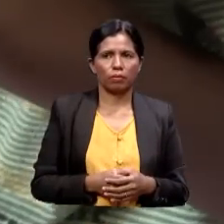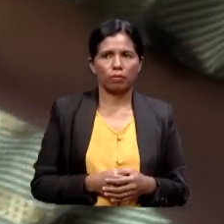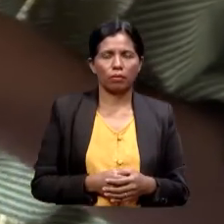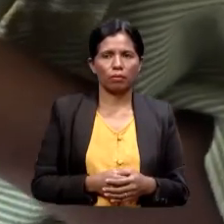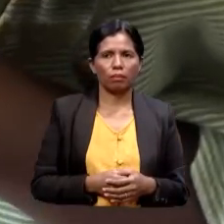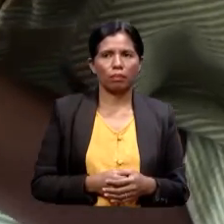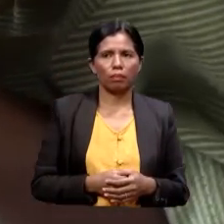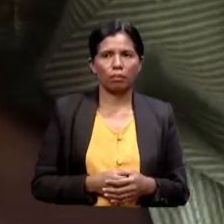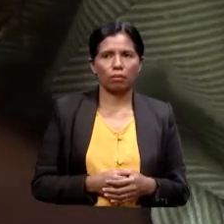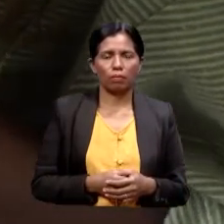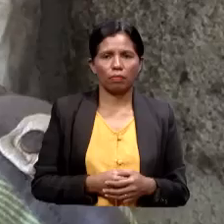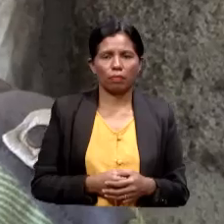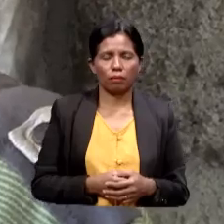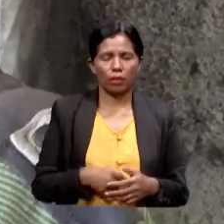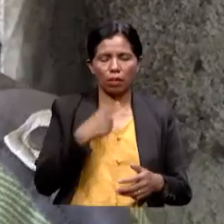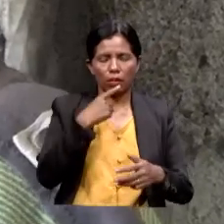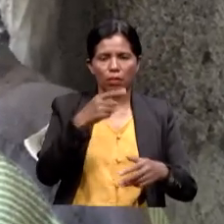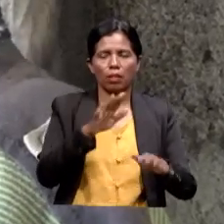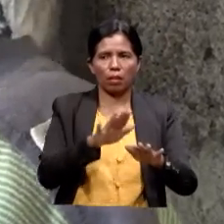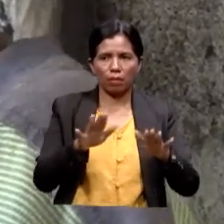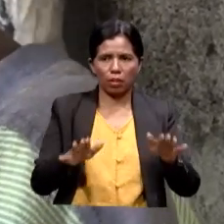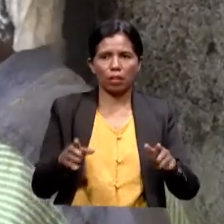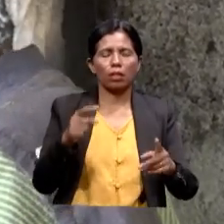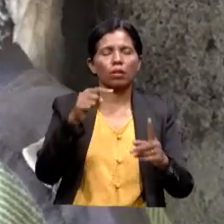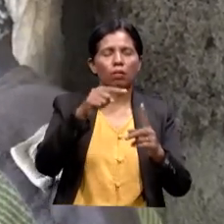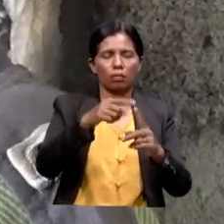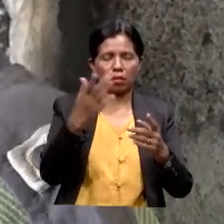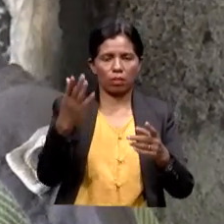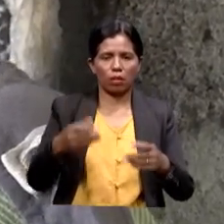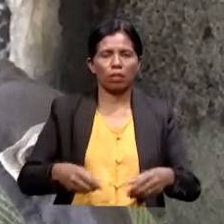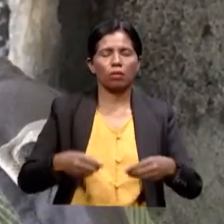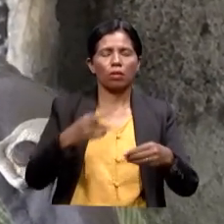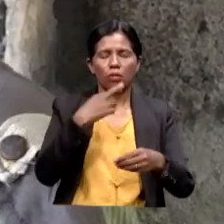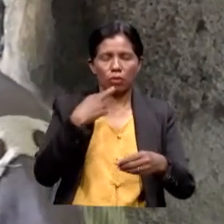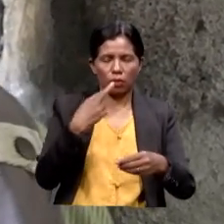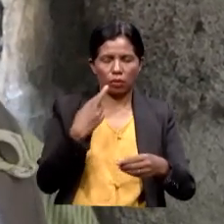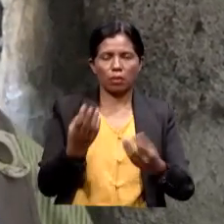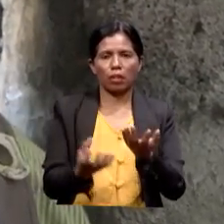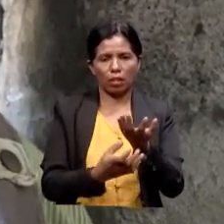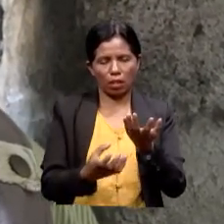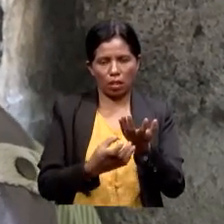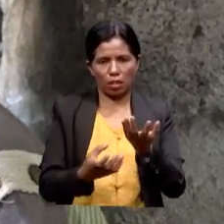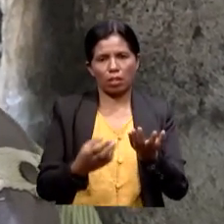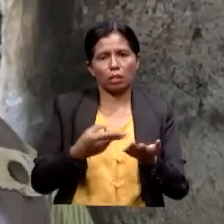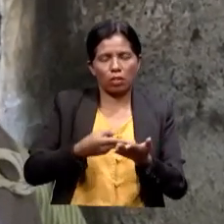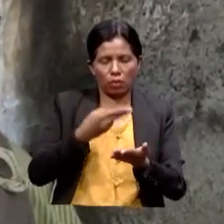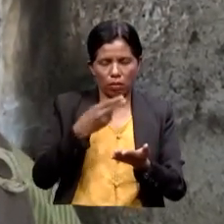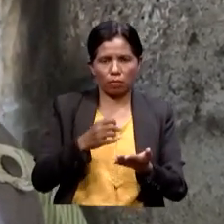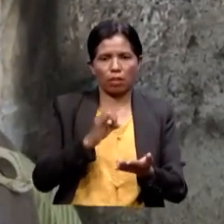Tau haru kos na bar sira tumba ni ba dia ba hate se ba po po si to na ya soro ni kan ni ma la